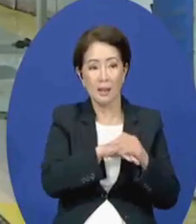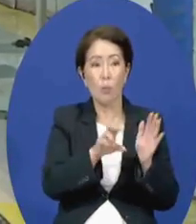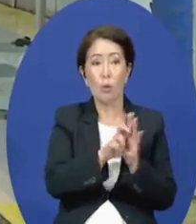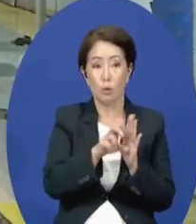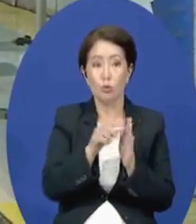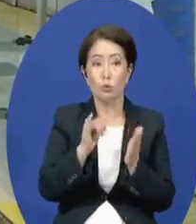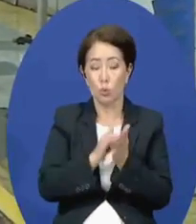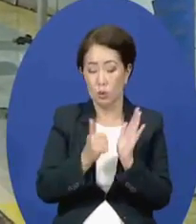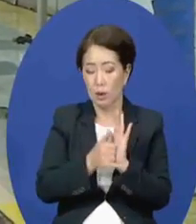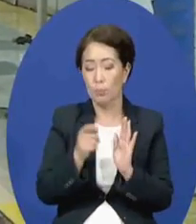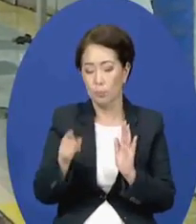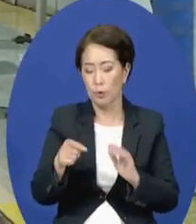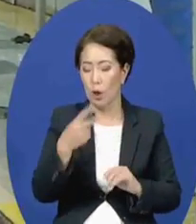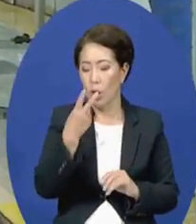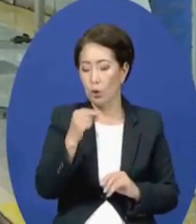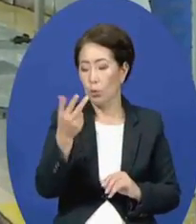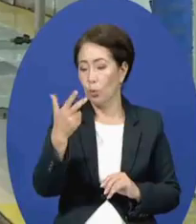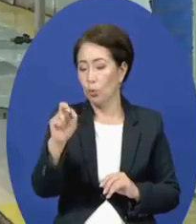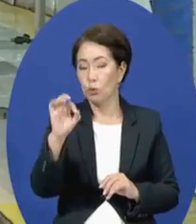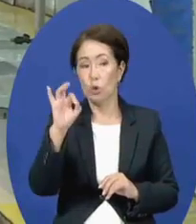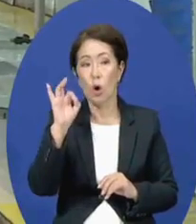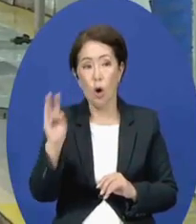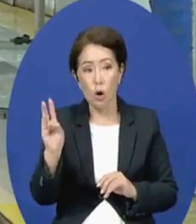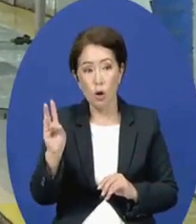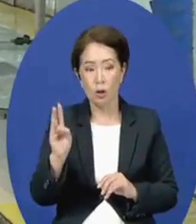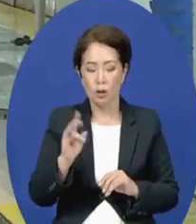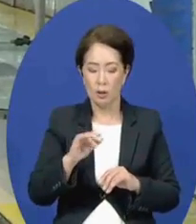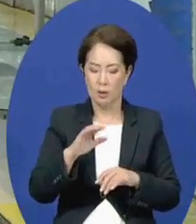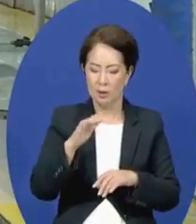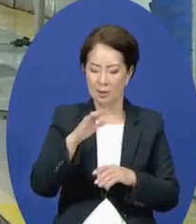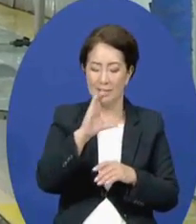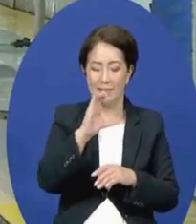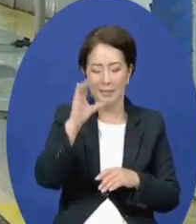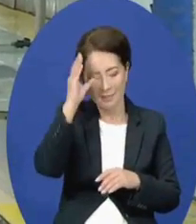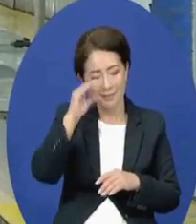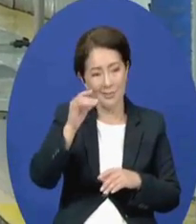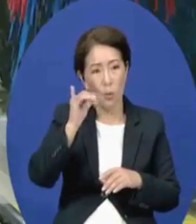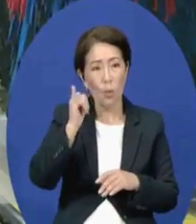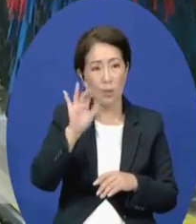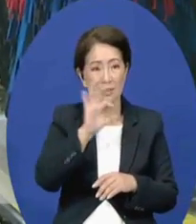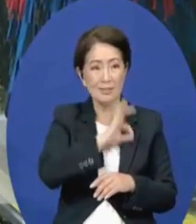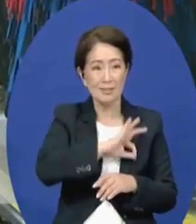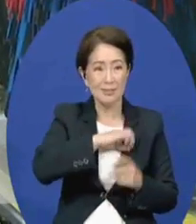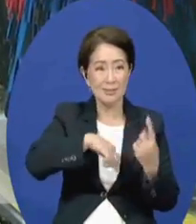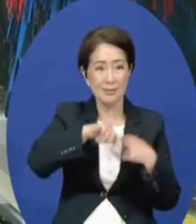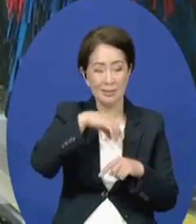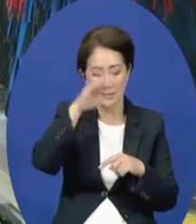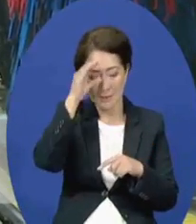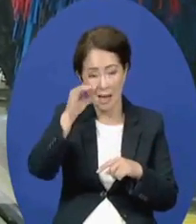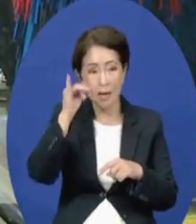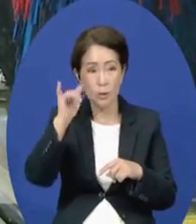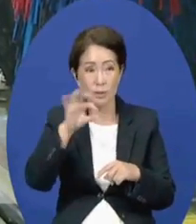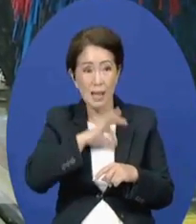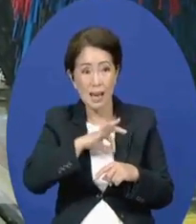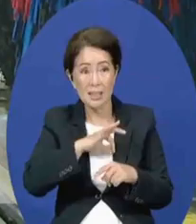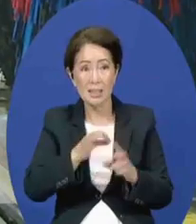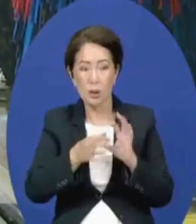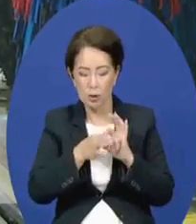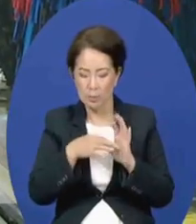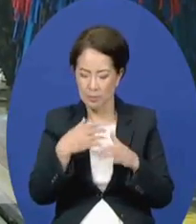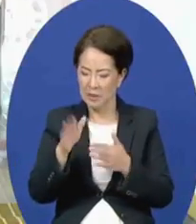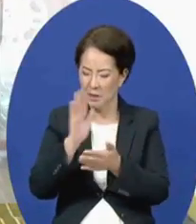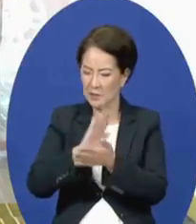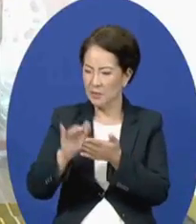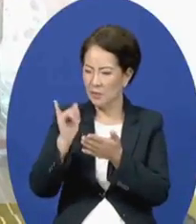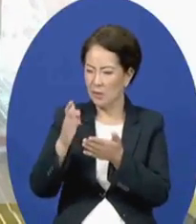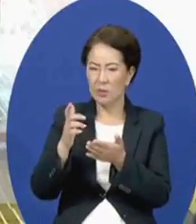байгаа. 2030 онд нийслэлийн хэмжээнд саарал усны технологиг бүрэн нэвтрүүлэх зорилт тавьжээ. Ингэжтэй эхний ээлжинд энэ мэт цэвэр